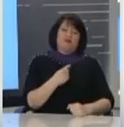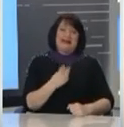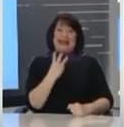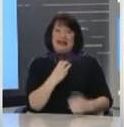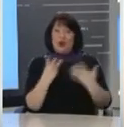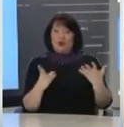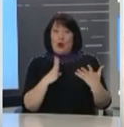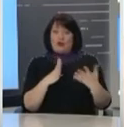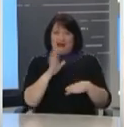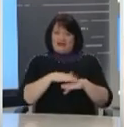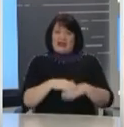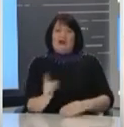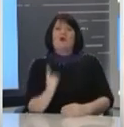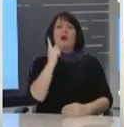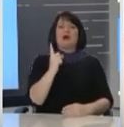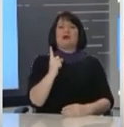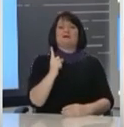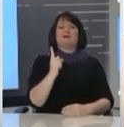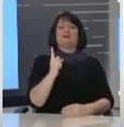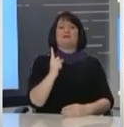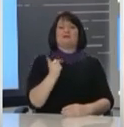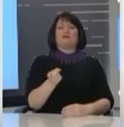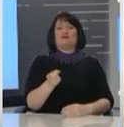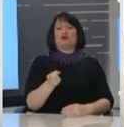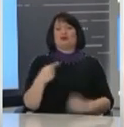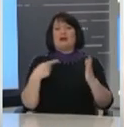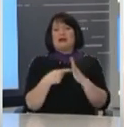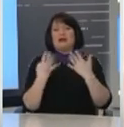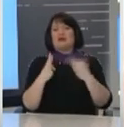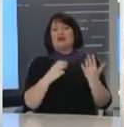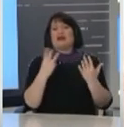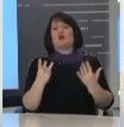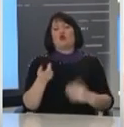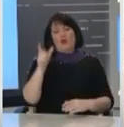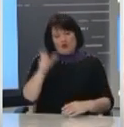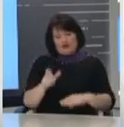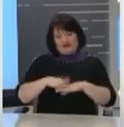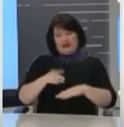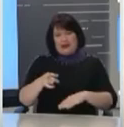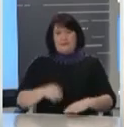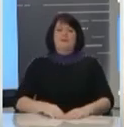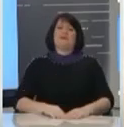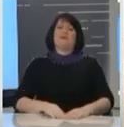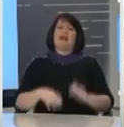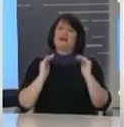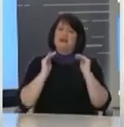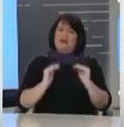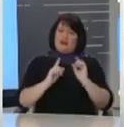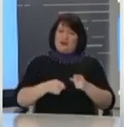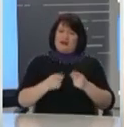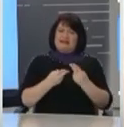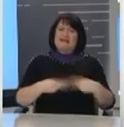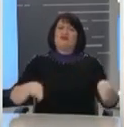38, για πράξεις που ετέλεσε το 1998. Και με το ίδιο βούλευμα του Συμβουλίου Εφετών της